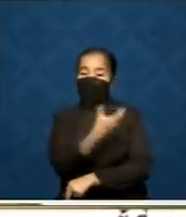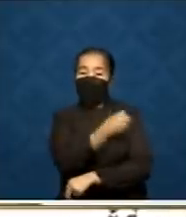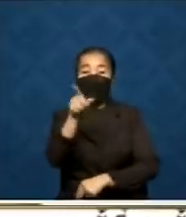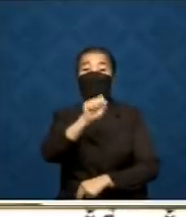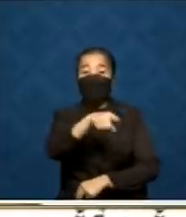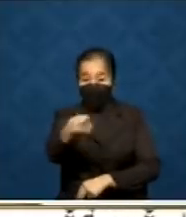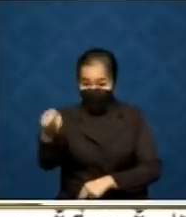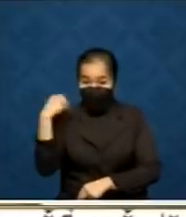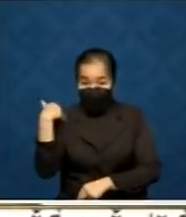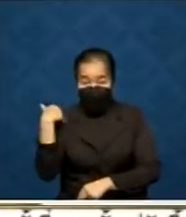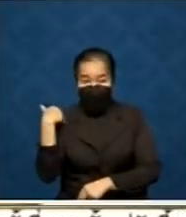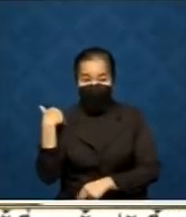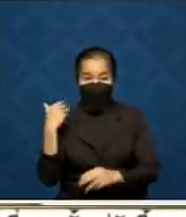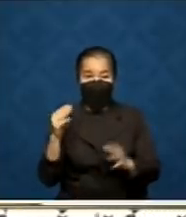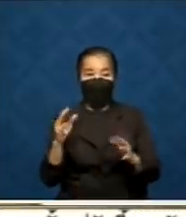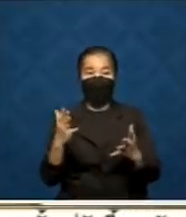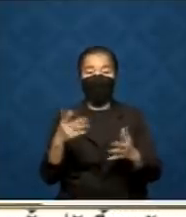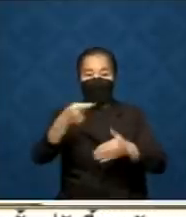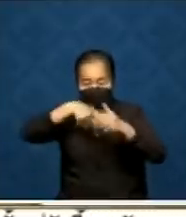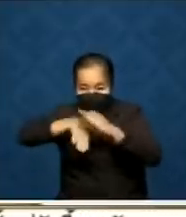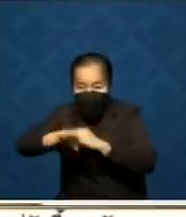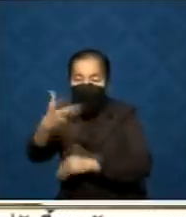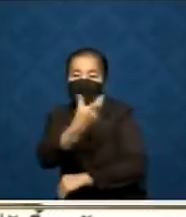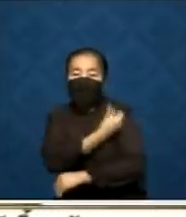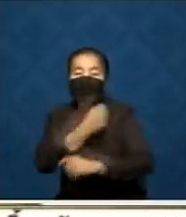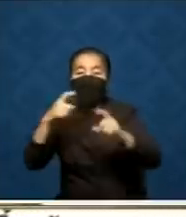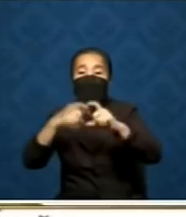แล้วก็บ่าวแล้วเขาว่าแอบไปคิดไว้เชอด้วย